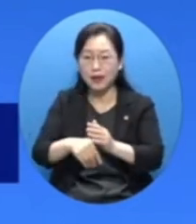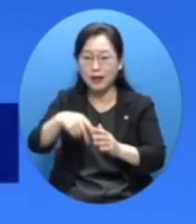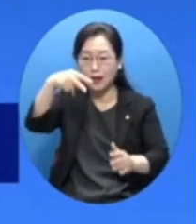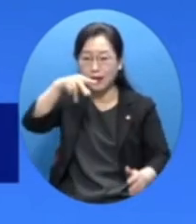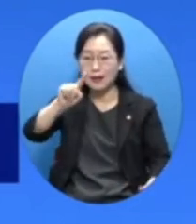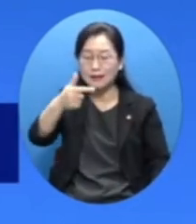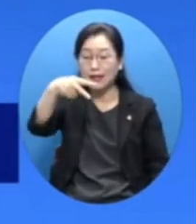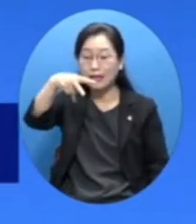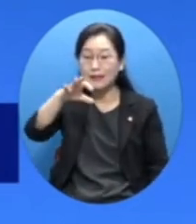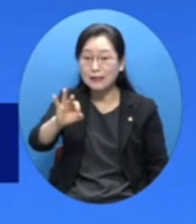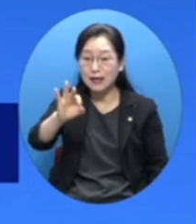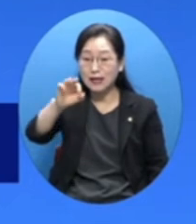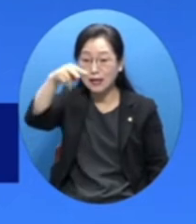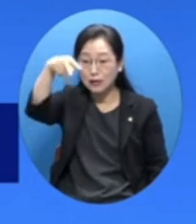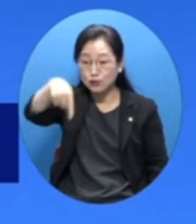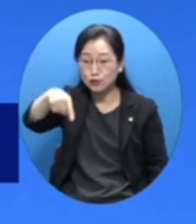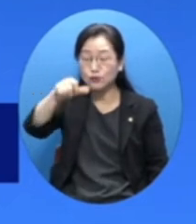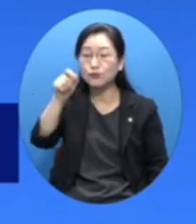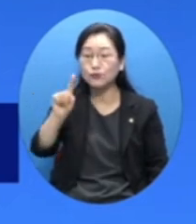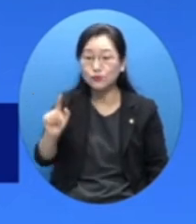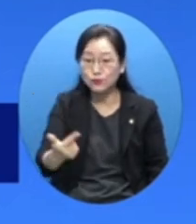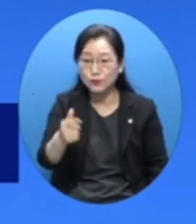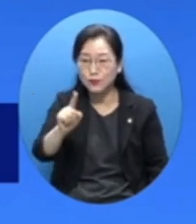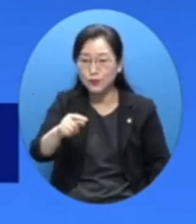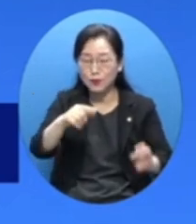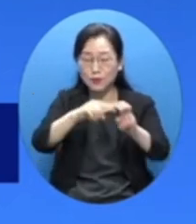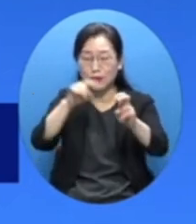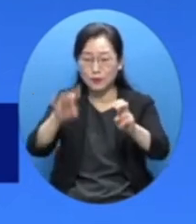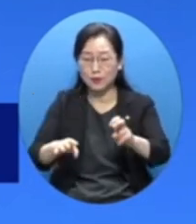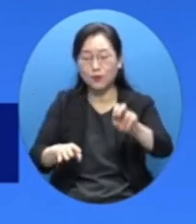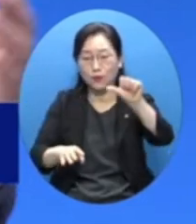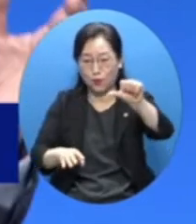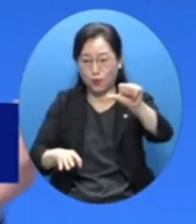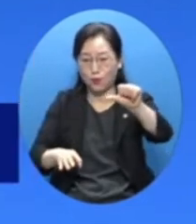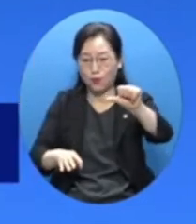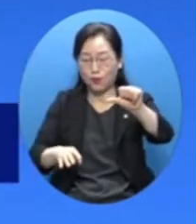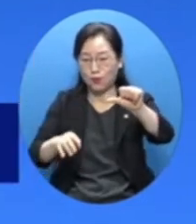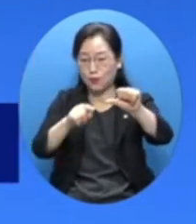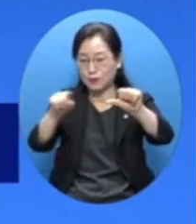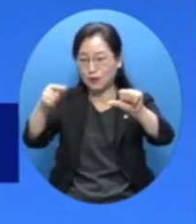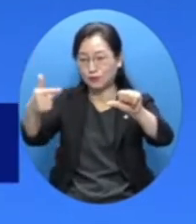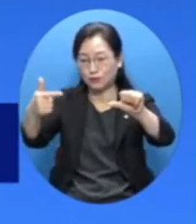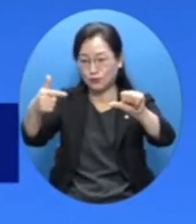산상수훈이라 그러는데 마태복음 5장 6장 7장에 나옵니다